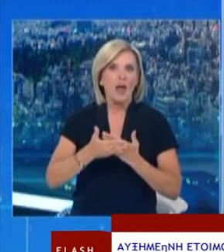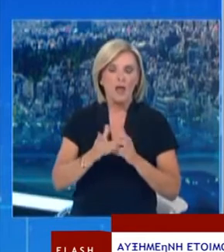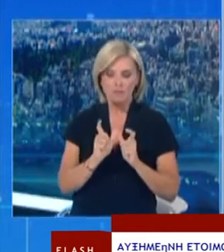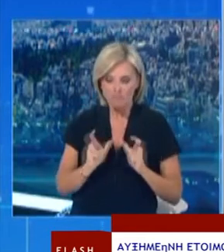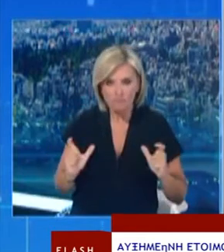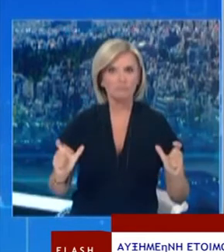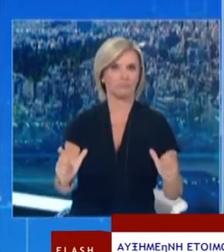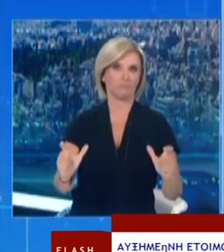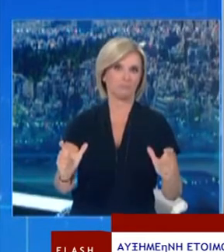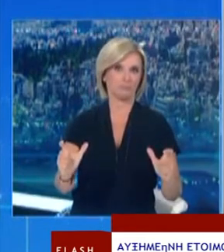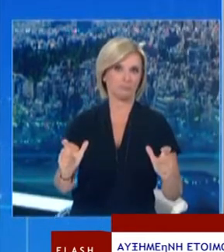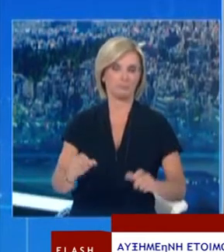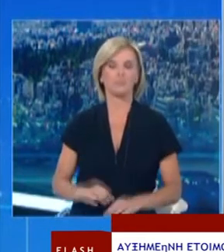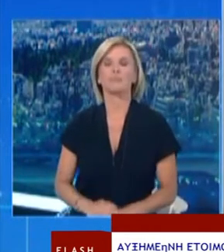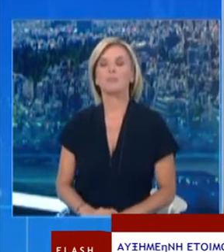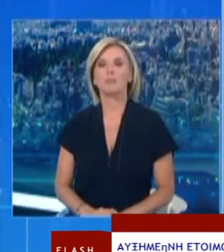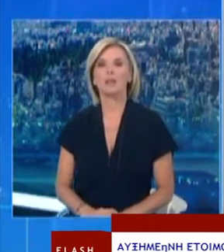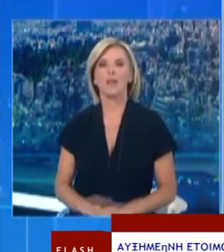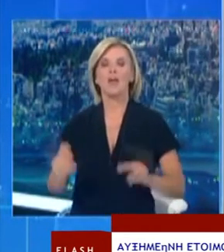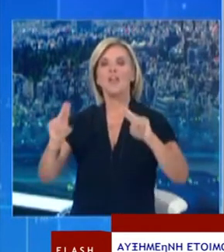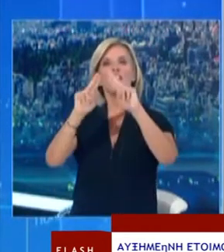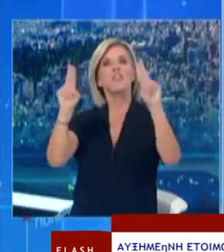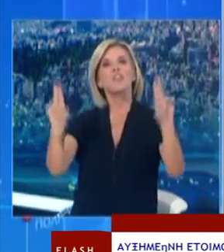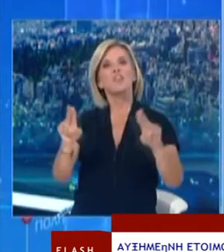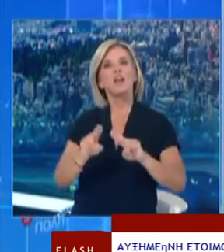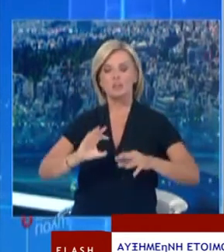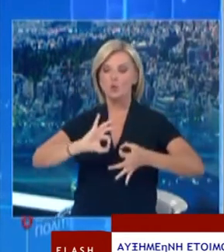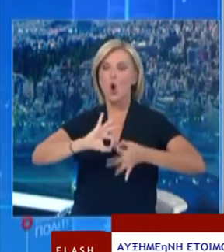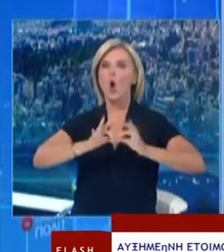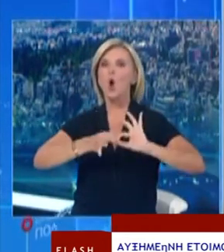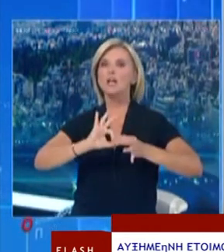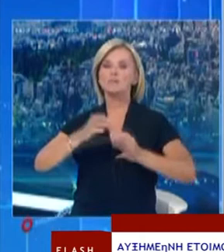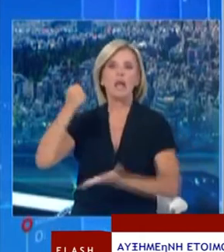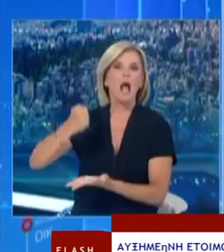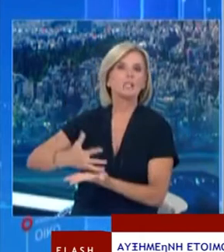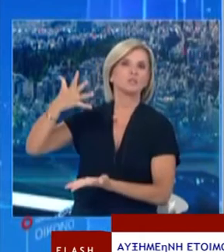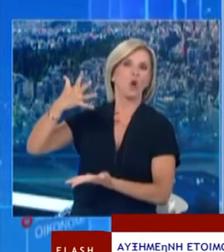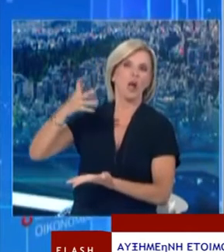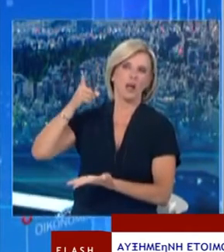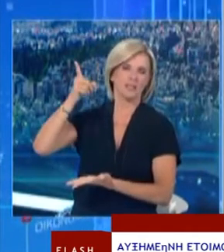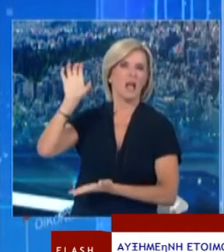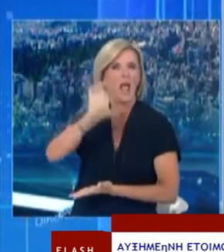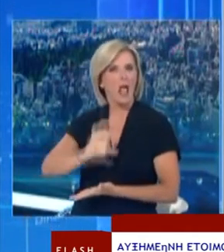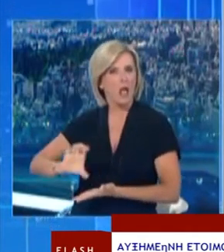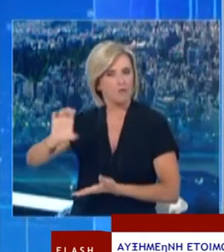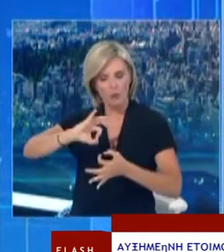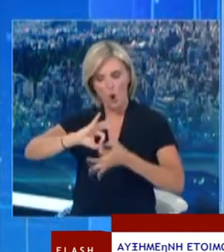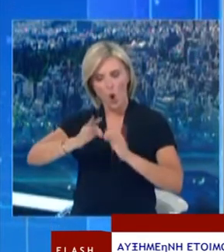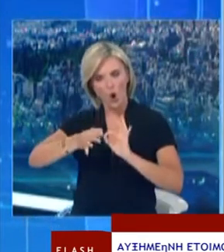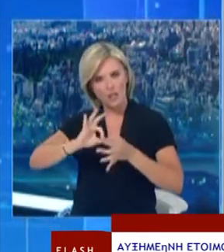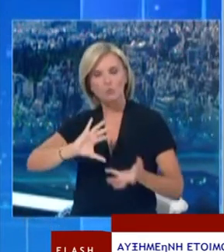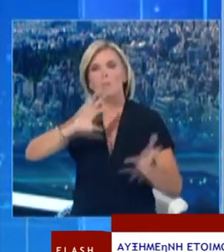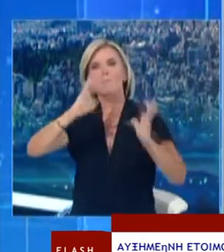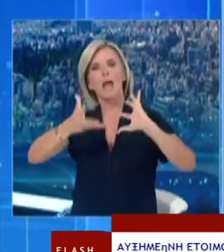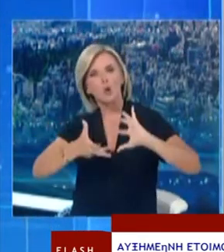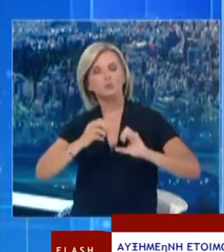οργανισμοί αξιολόγησης, όπως είναι το FDA και ο EMA, ο αντίστοιχος Ευρωπαϊκός Οργανισμός